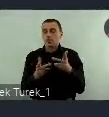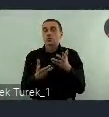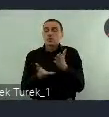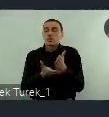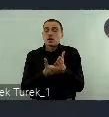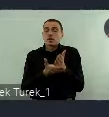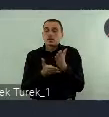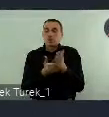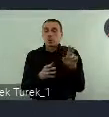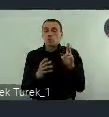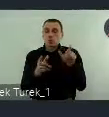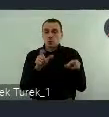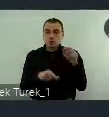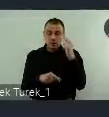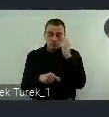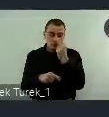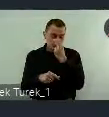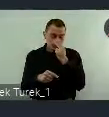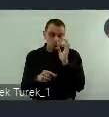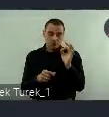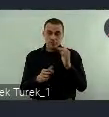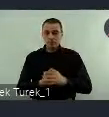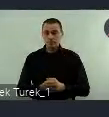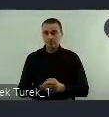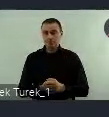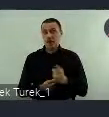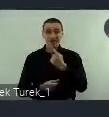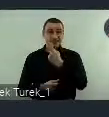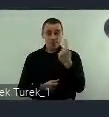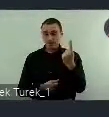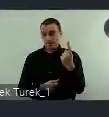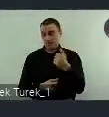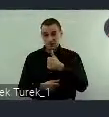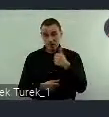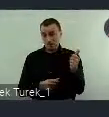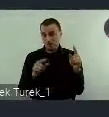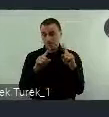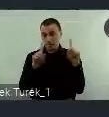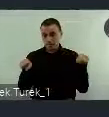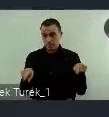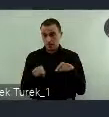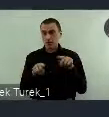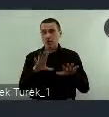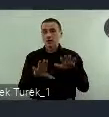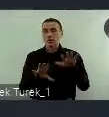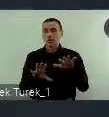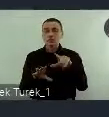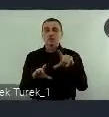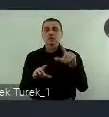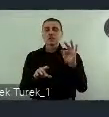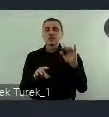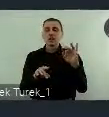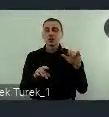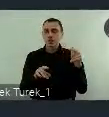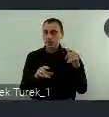i tyflomapy jest tylko jednym elementem jest okej natomiast sama tyflo mapa na pewno nie rozwiąże problemów poruszania się osób niewidomych